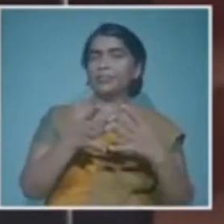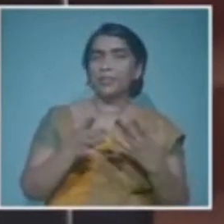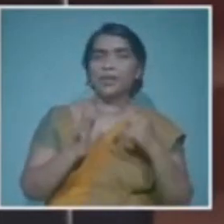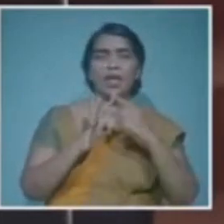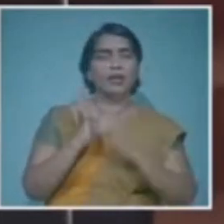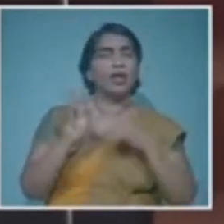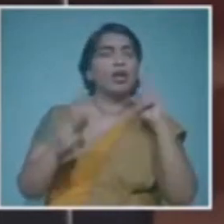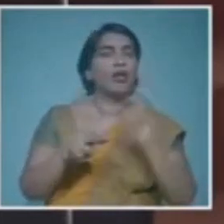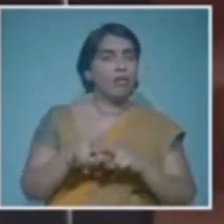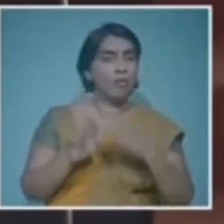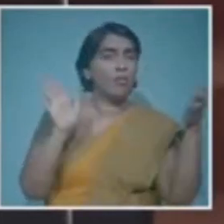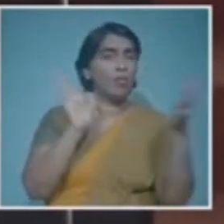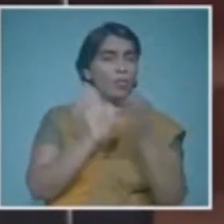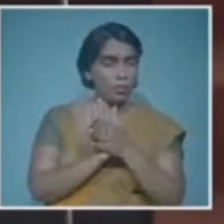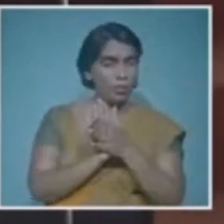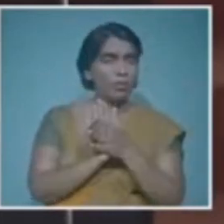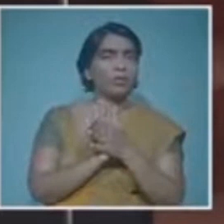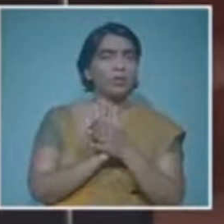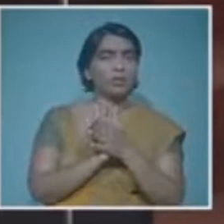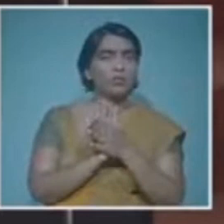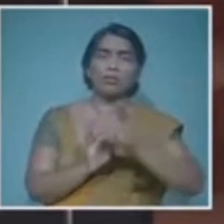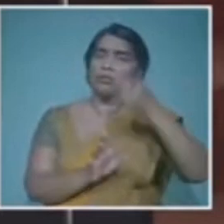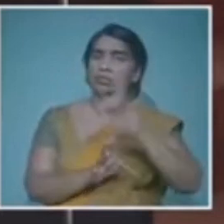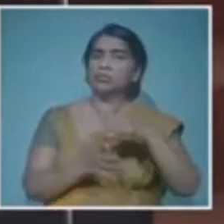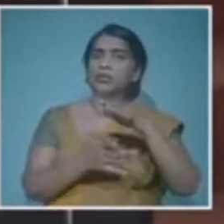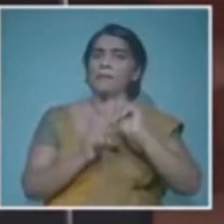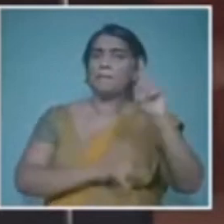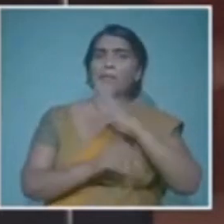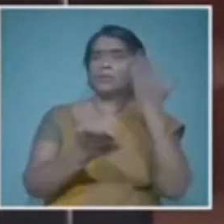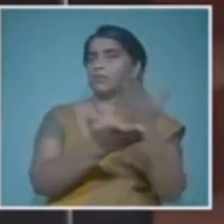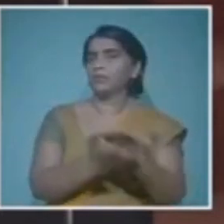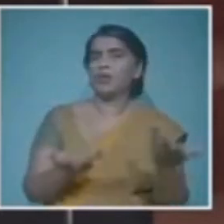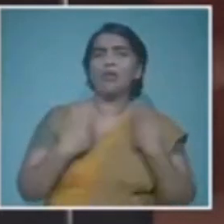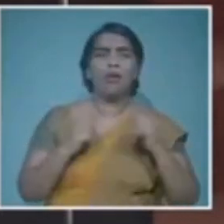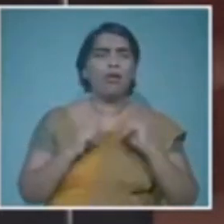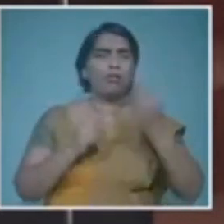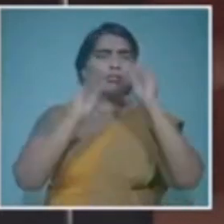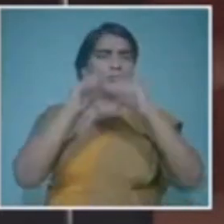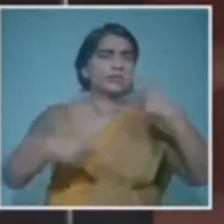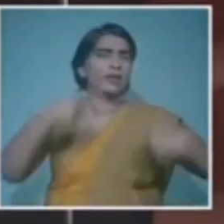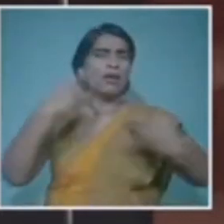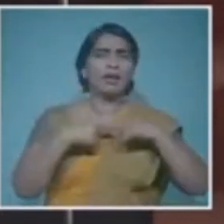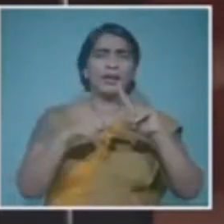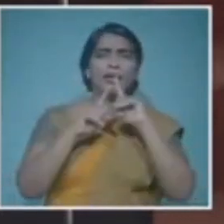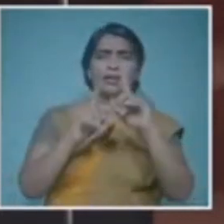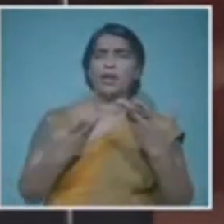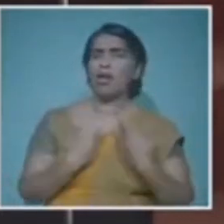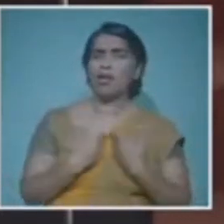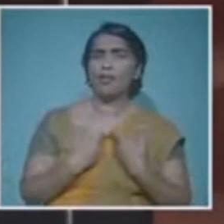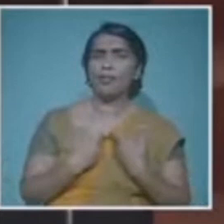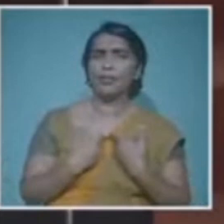ජාත්‍යන්තර මුල් අරමුදුලත් එක්ක තියෙන එකගතාවයේ පාර්ලිමේන්තුවට ඉදිරිපත් කළා. අපි කොහොමද අයවැයට කතා කරන්නේ?